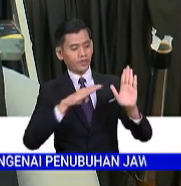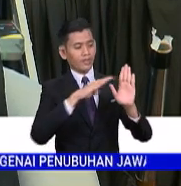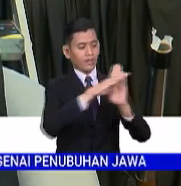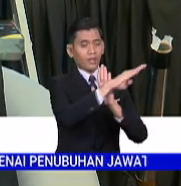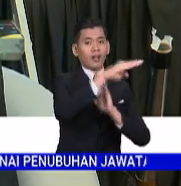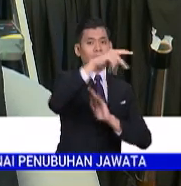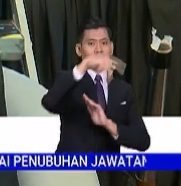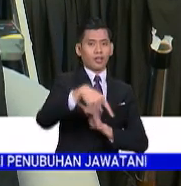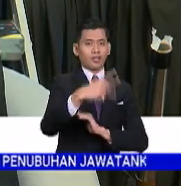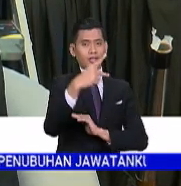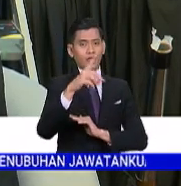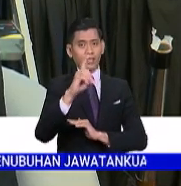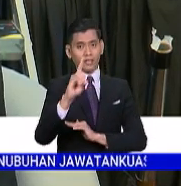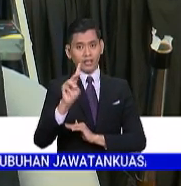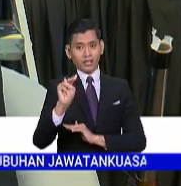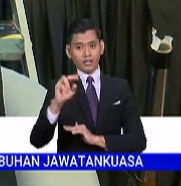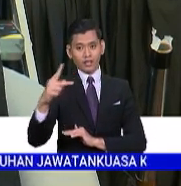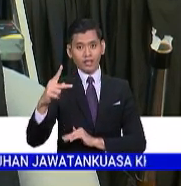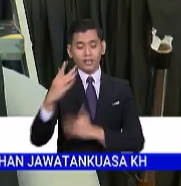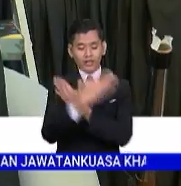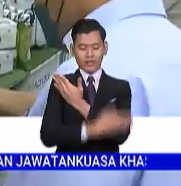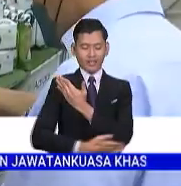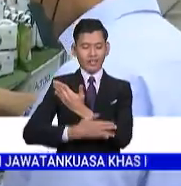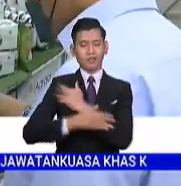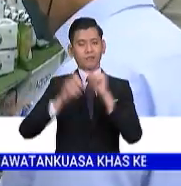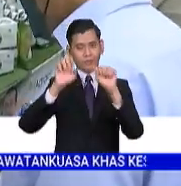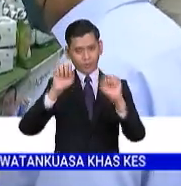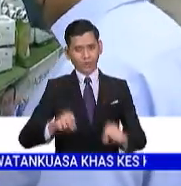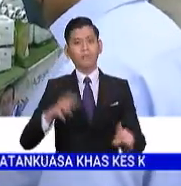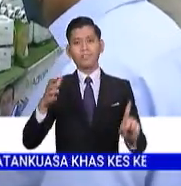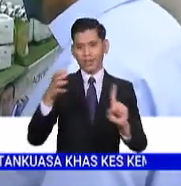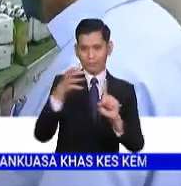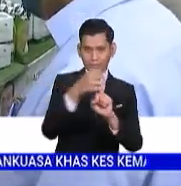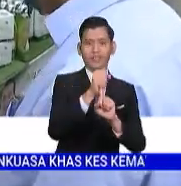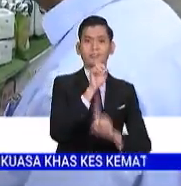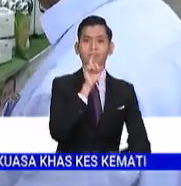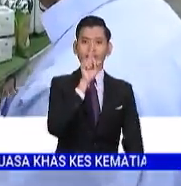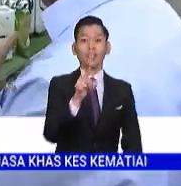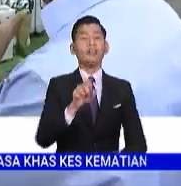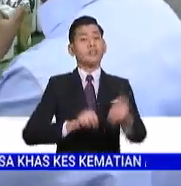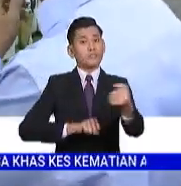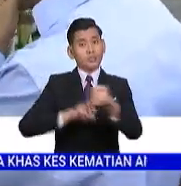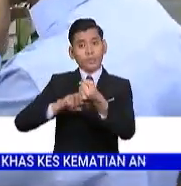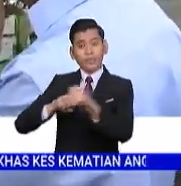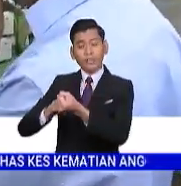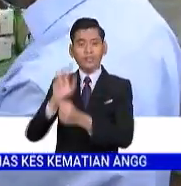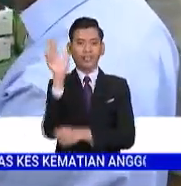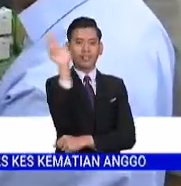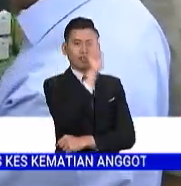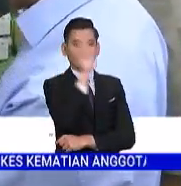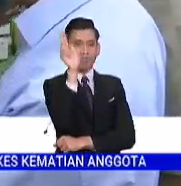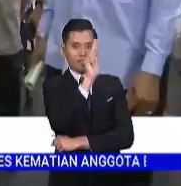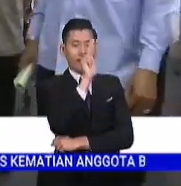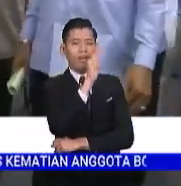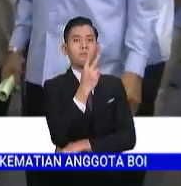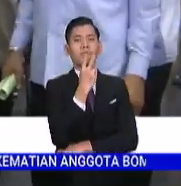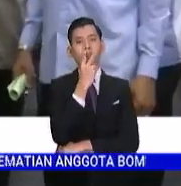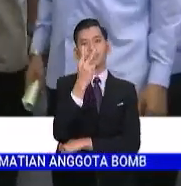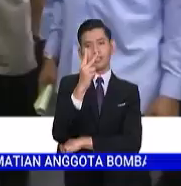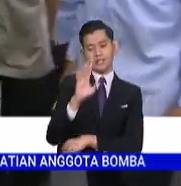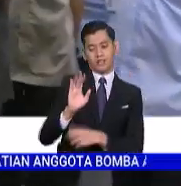negara dan kita yakin ianya akan tercapai. Sokongan diberi kerajaan dalam memperkasa perusahaan